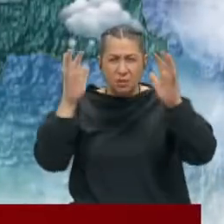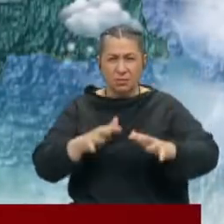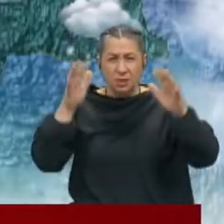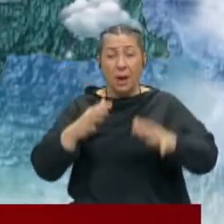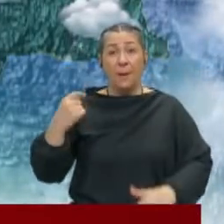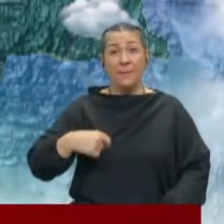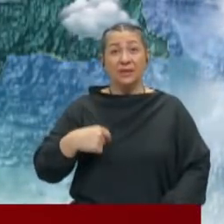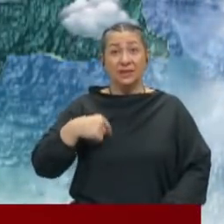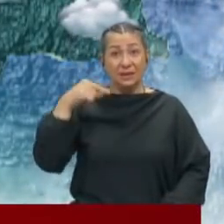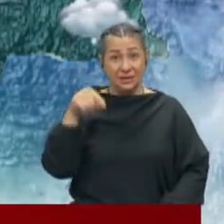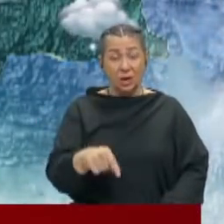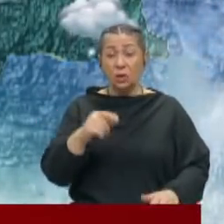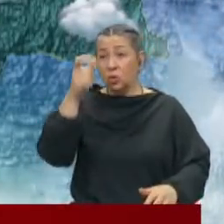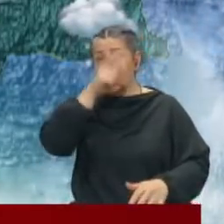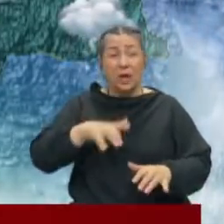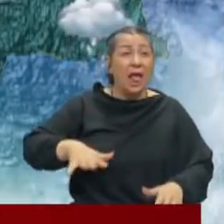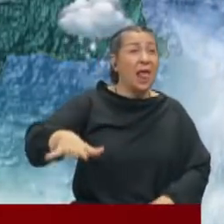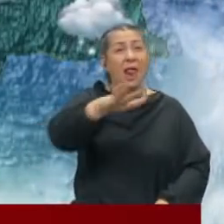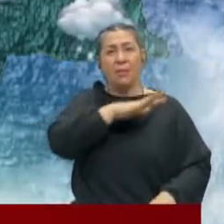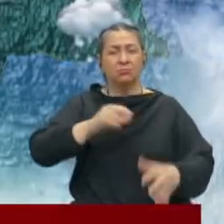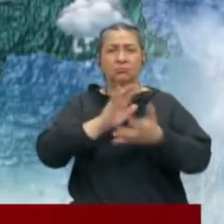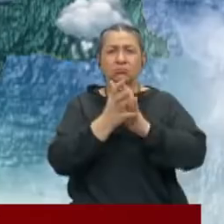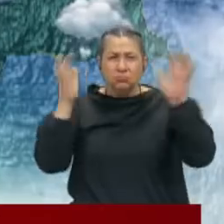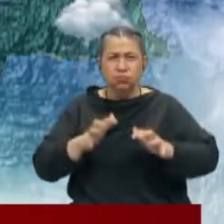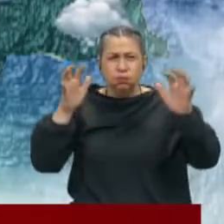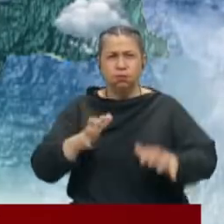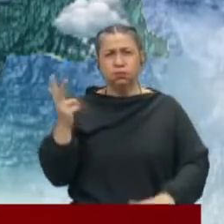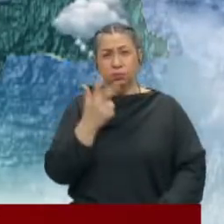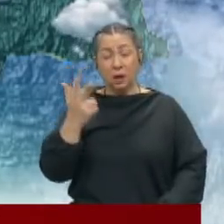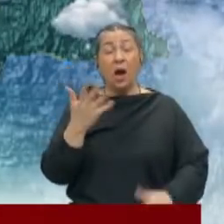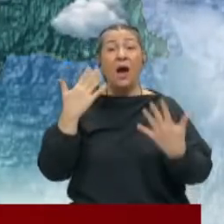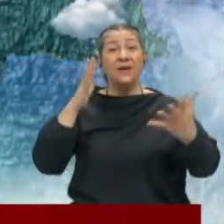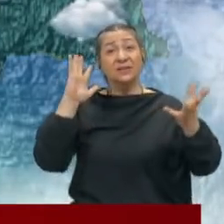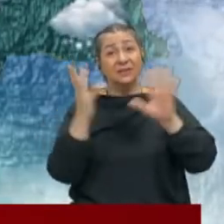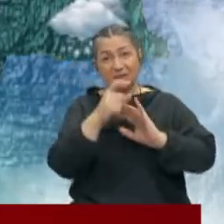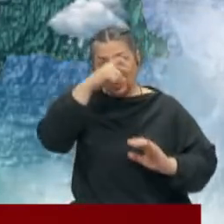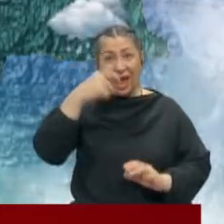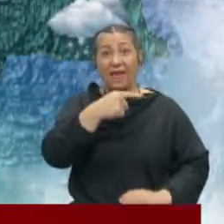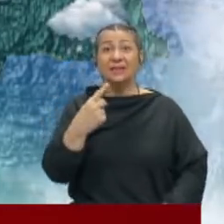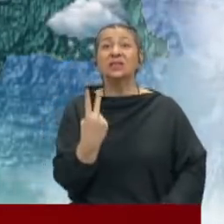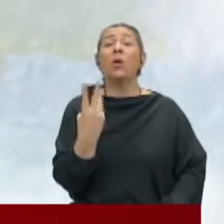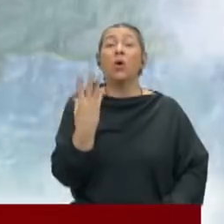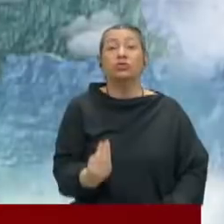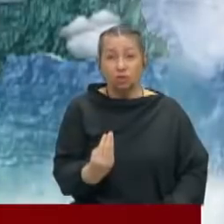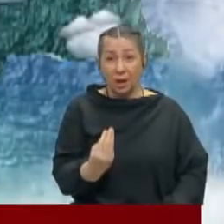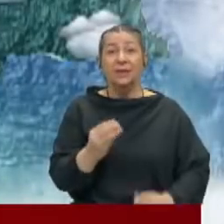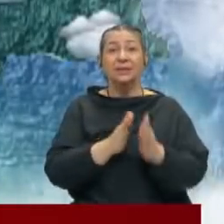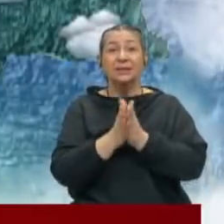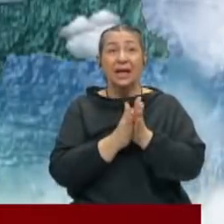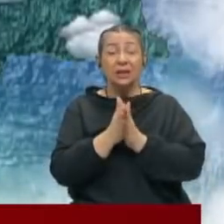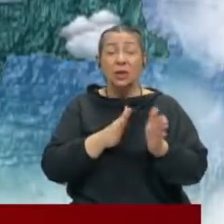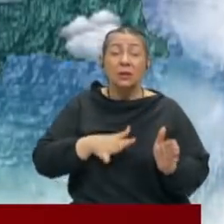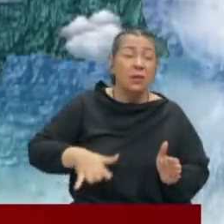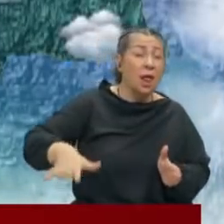yağışının pazartesi günü yurdun genelinde görüleceği tahmin ediliyor. Hava sıcaklıkları -2 dereceye kadar düşecek. Salı günü de